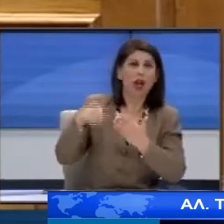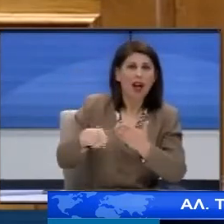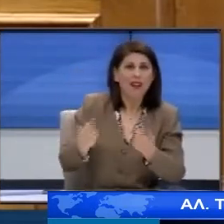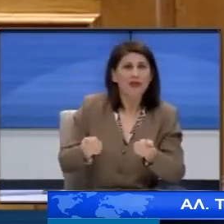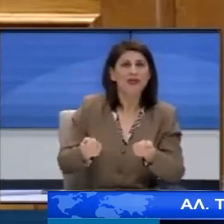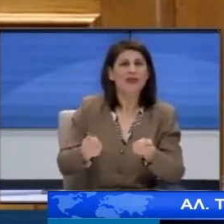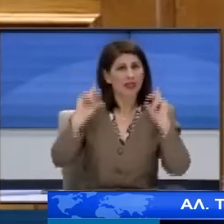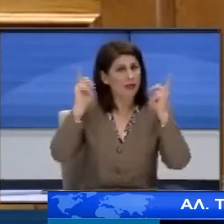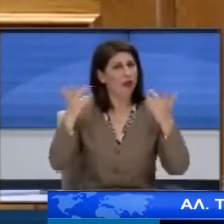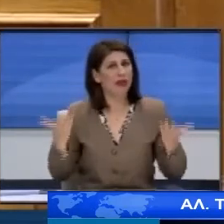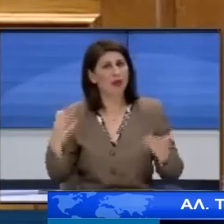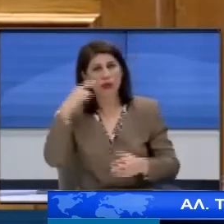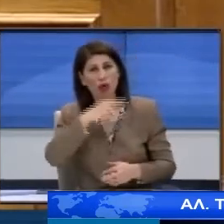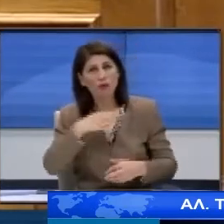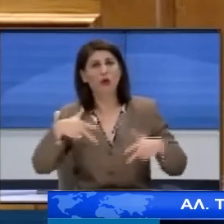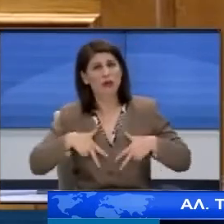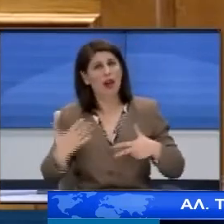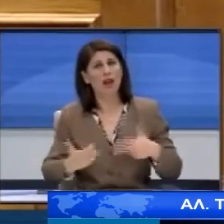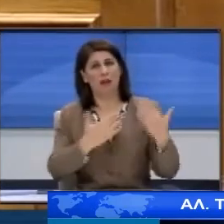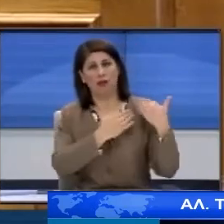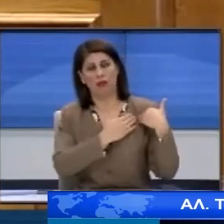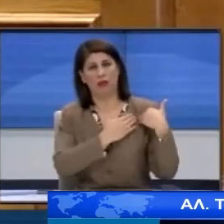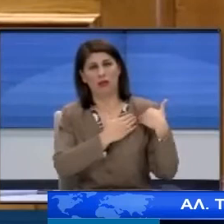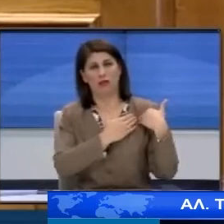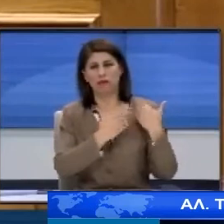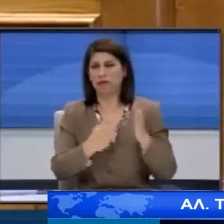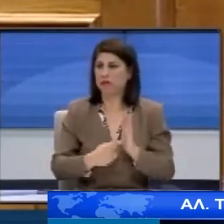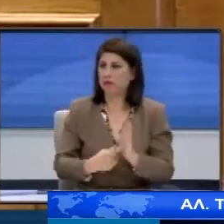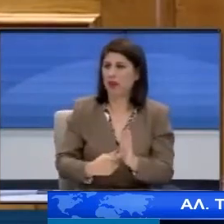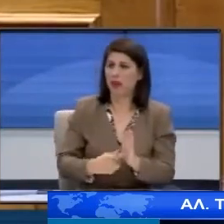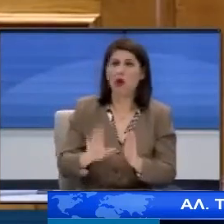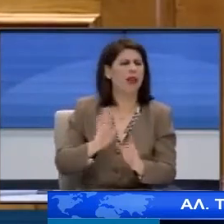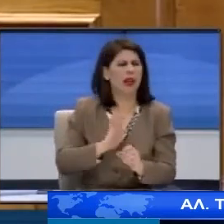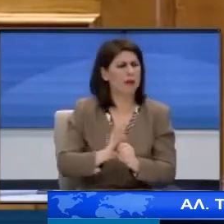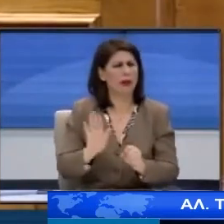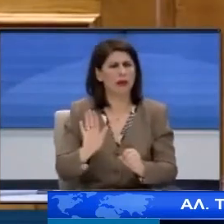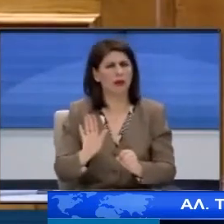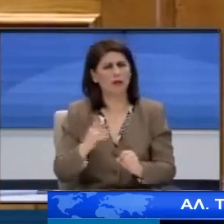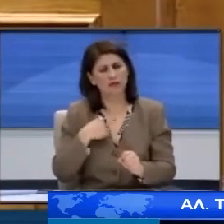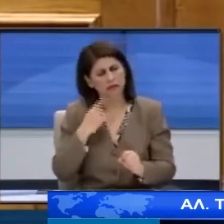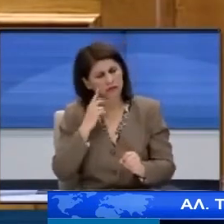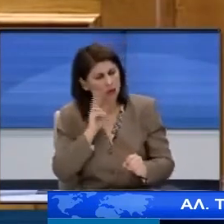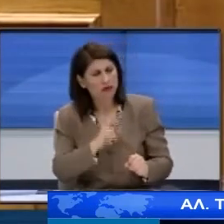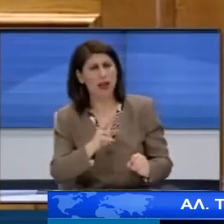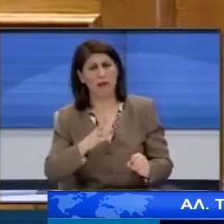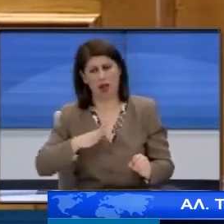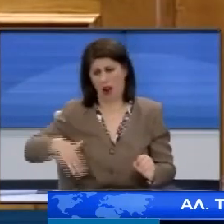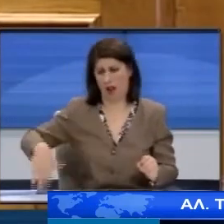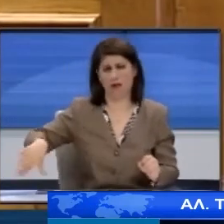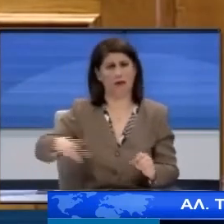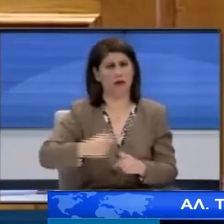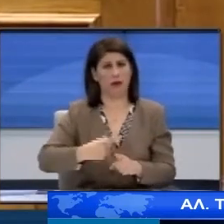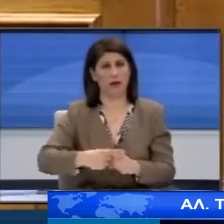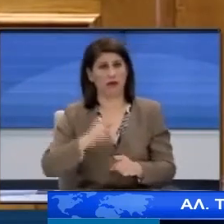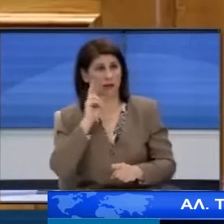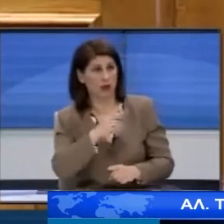συμβαίνει σε κάθε δημοκρατία. Να εμφανίζονται, εγώ δεν θα πω ανεπαρκείς, να το κρίνει ο ελληνικός λαός αυτό.